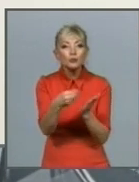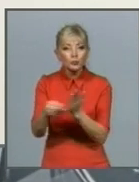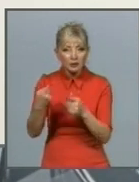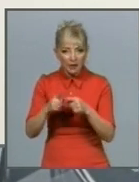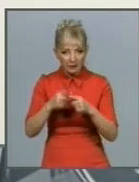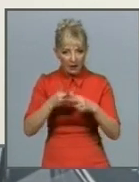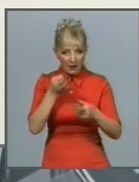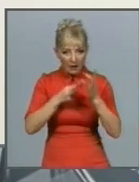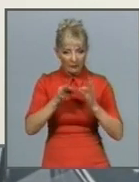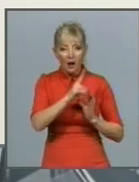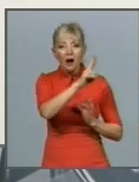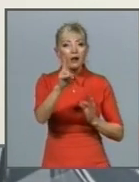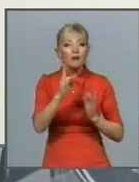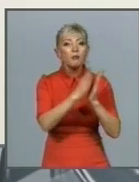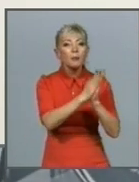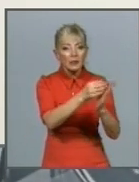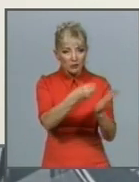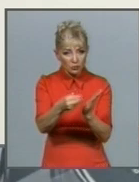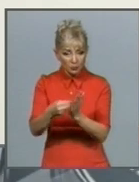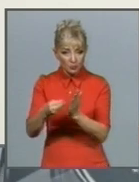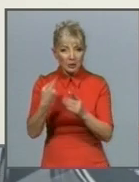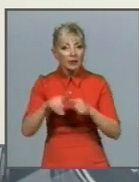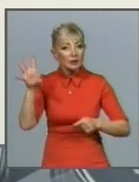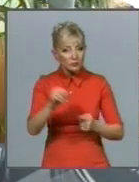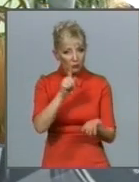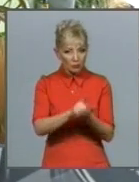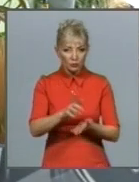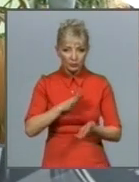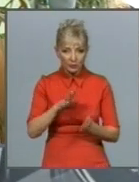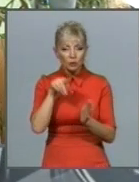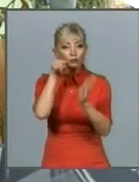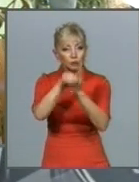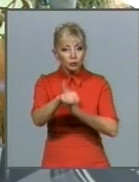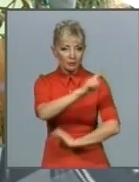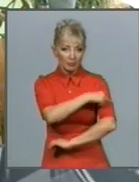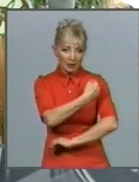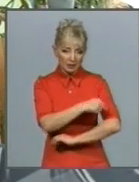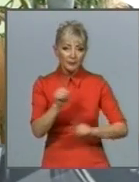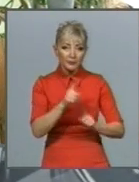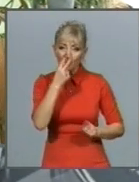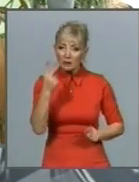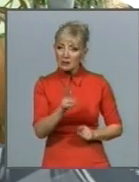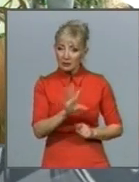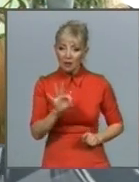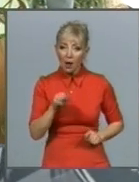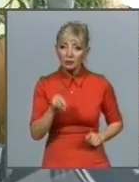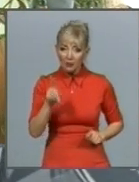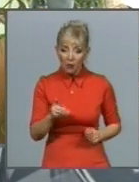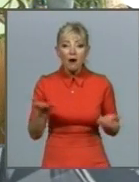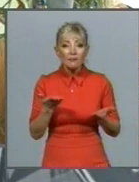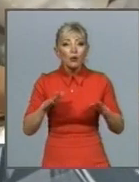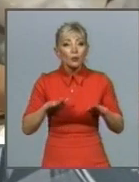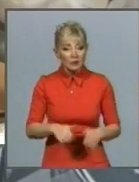кого відправити за цими ліками. Все це повинно бути в лікарні. Щоб незалежно від того, в якому куточку нашої